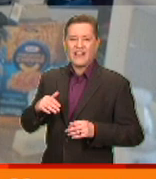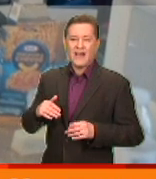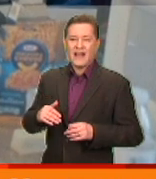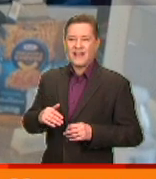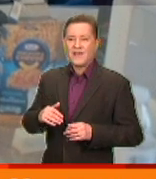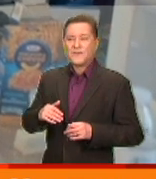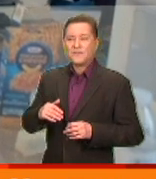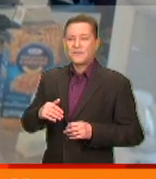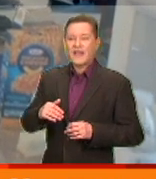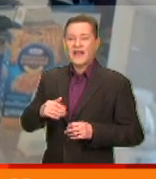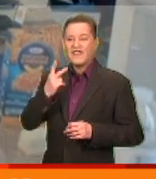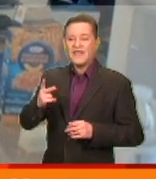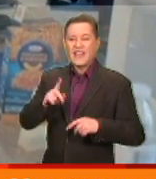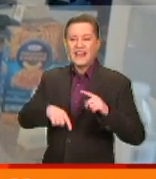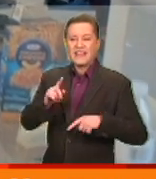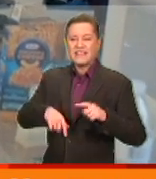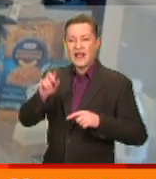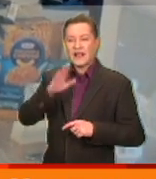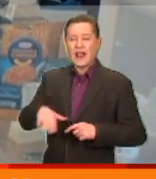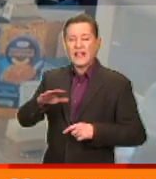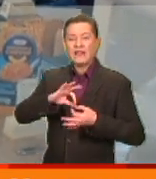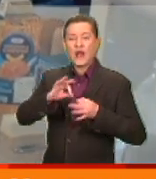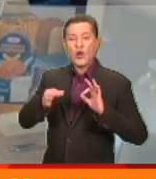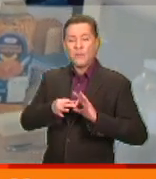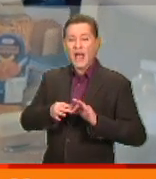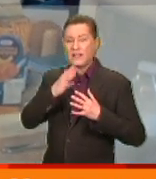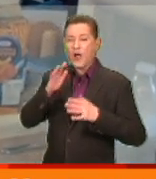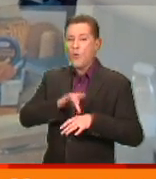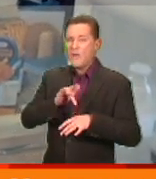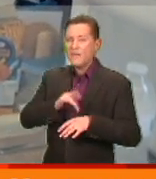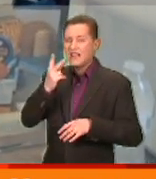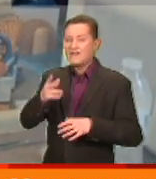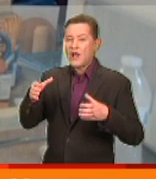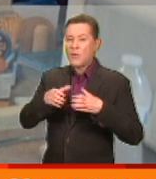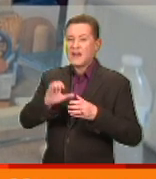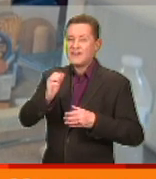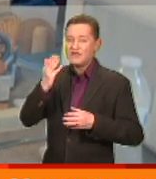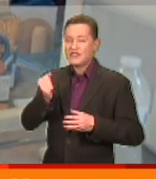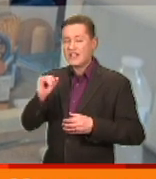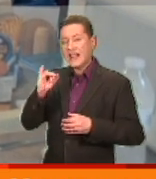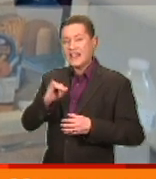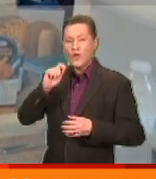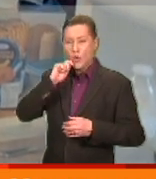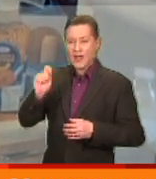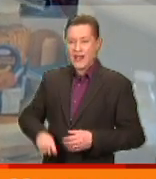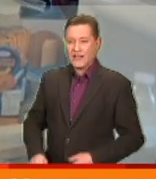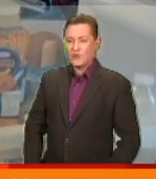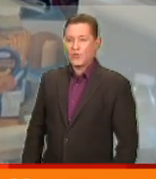Тепер у нас дві рідні країни. На Олімпіаді ми уболівали за дві команди – Сполучені Штати та Україну.